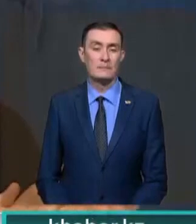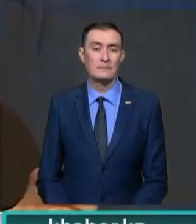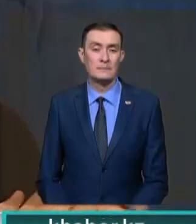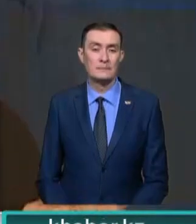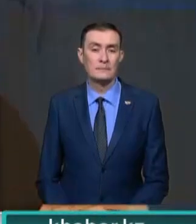дня